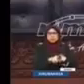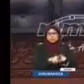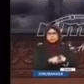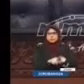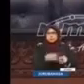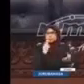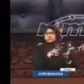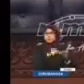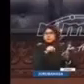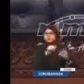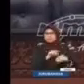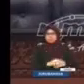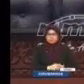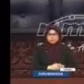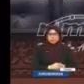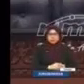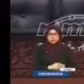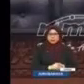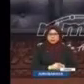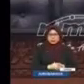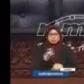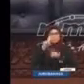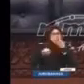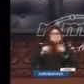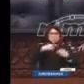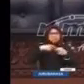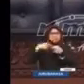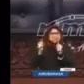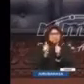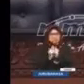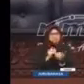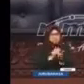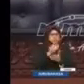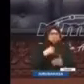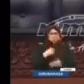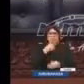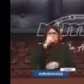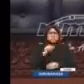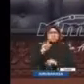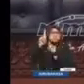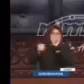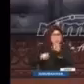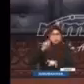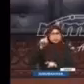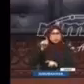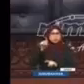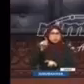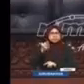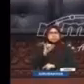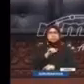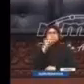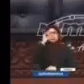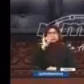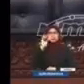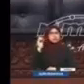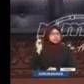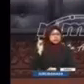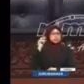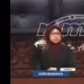warta ini dan ini yang kita ingat sebab ini berkaitan dengan hak kita dan oleh karena persoalan yang saya buat itu yang